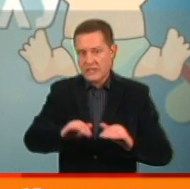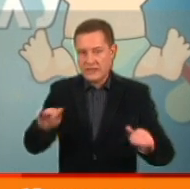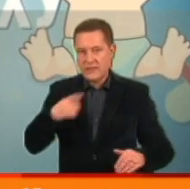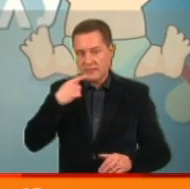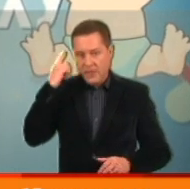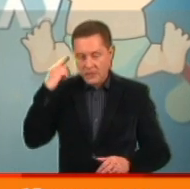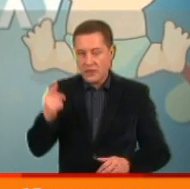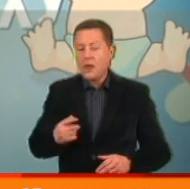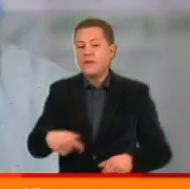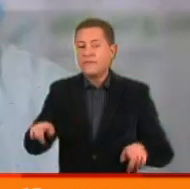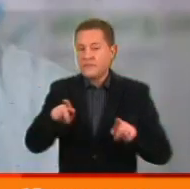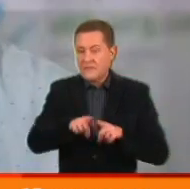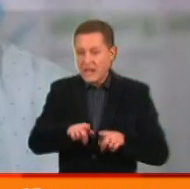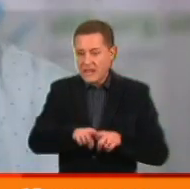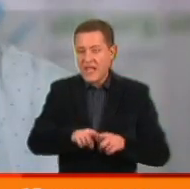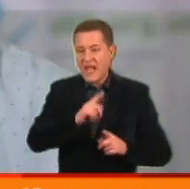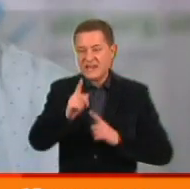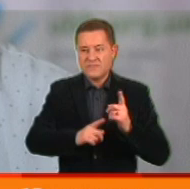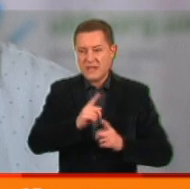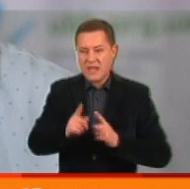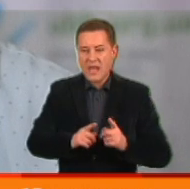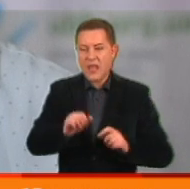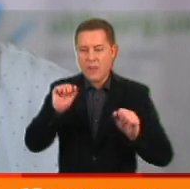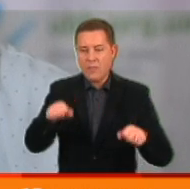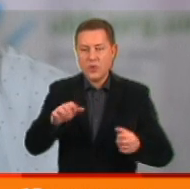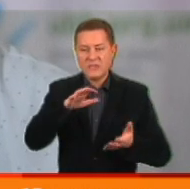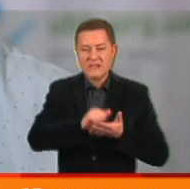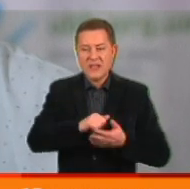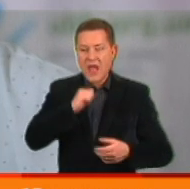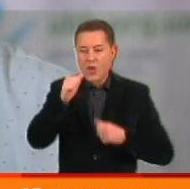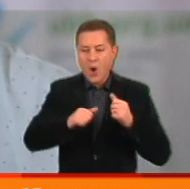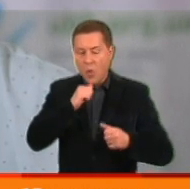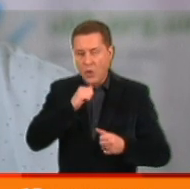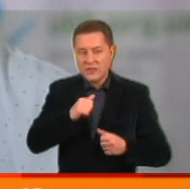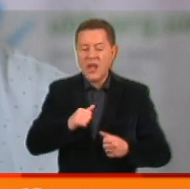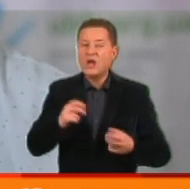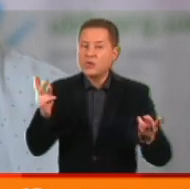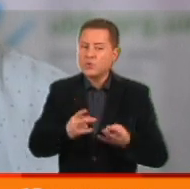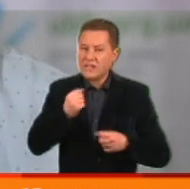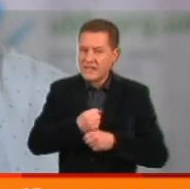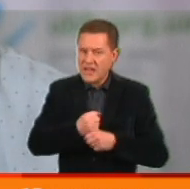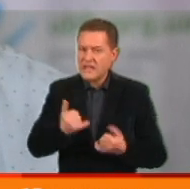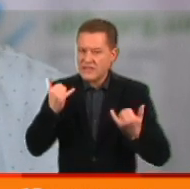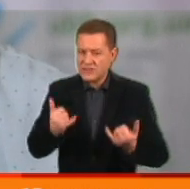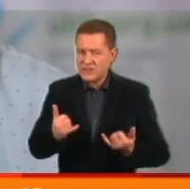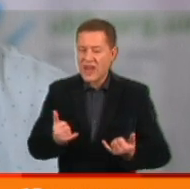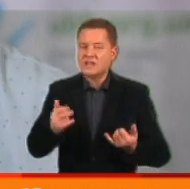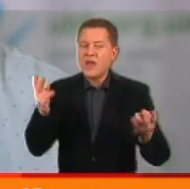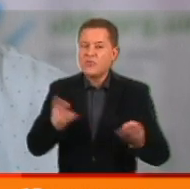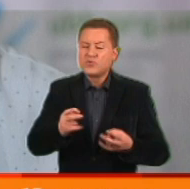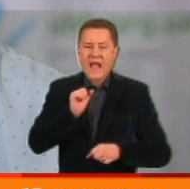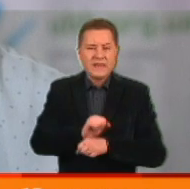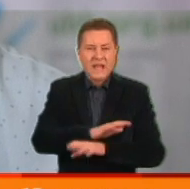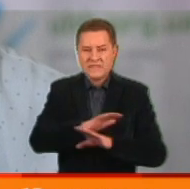Мы понимаем, что такие системные изменения, они могут занять годы, но их нужно делать сейчас. Но уже сейчас нужно не останавливаться,